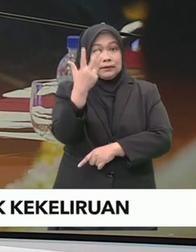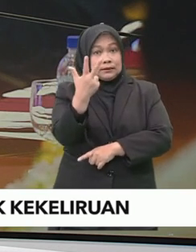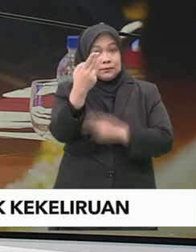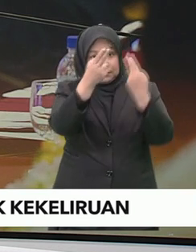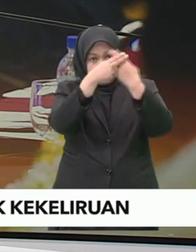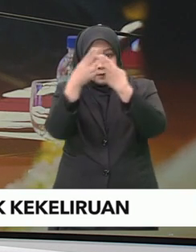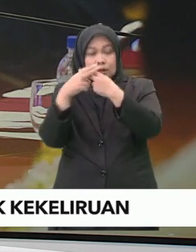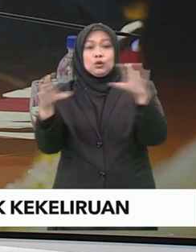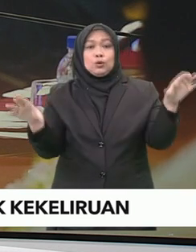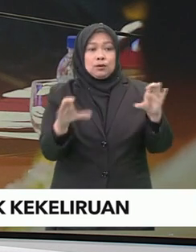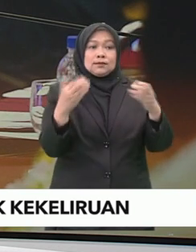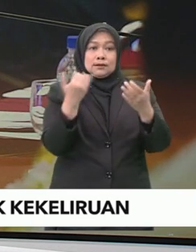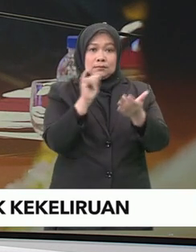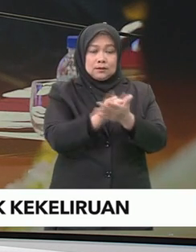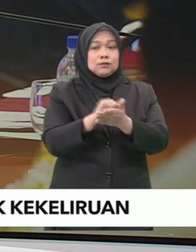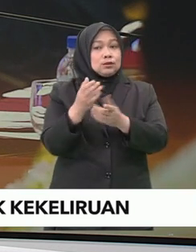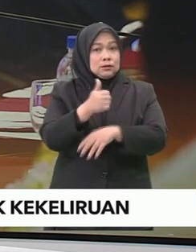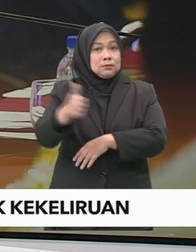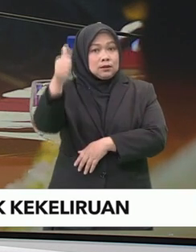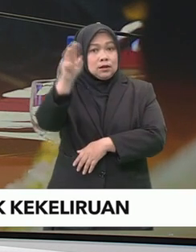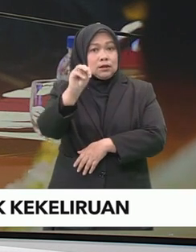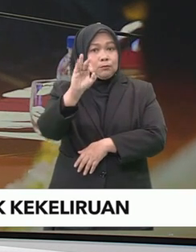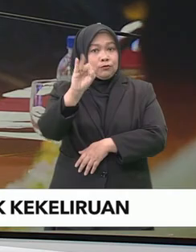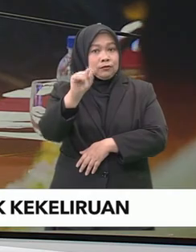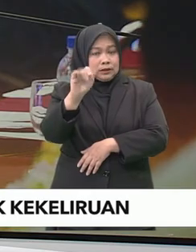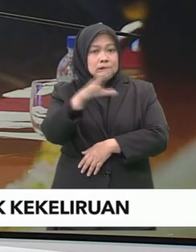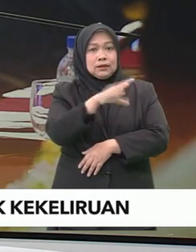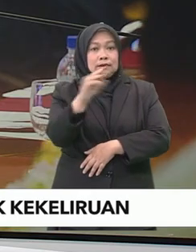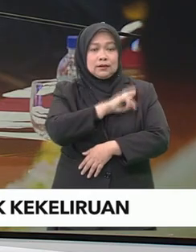dibuat selepas isu tersebut dirujuk kepada Mufti